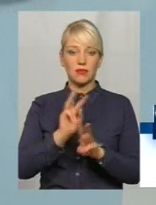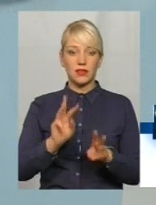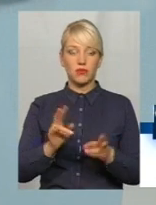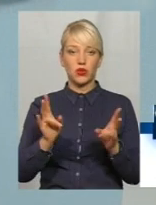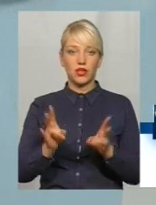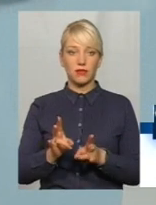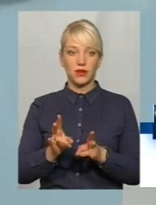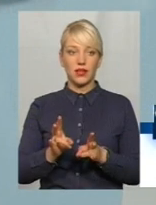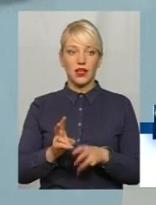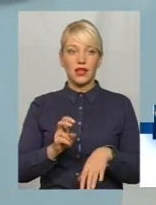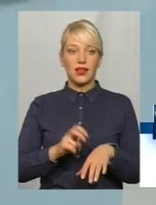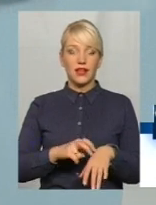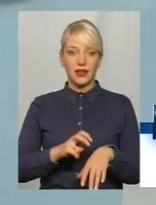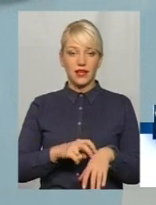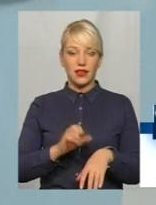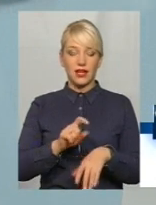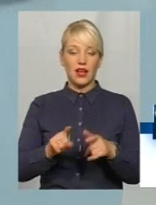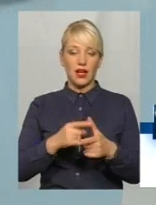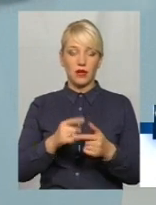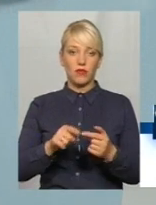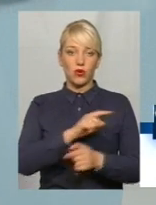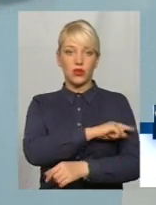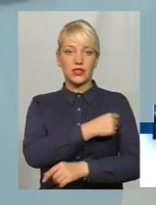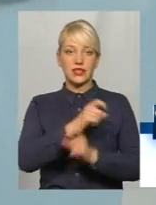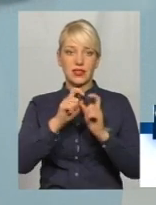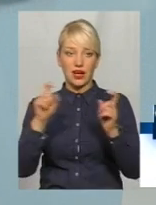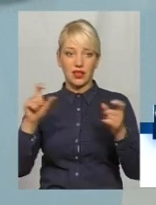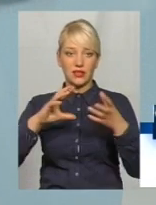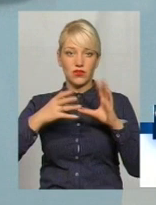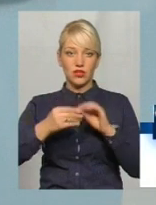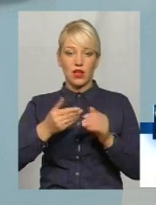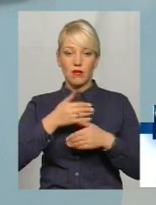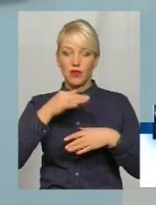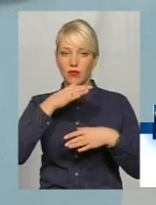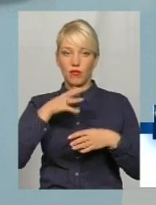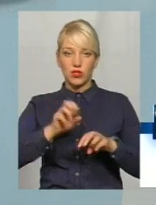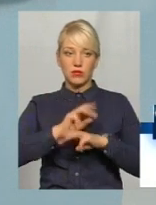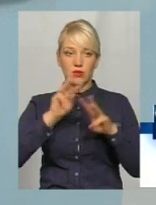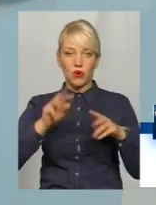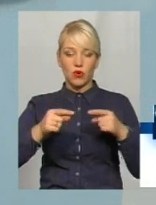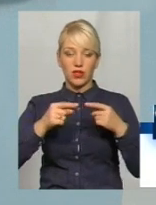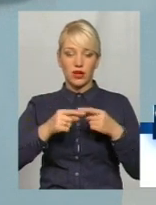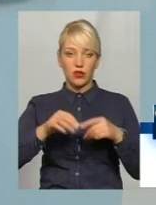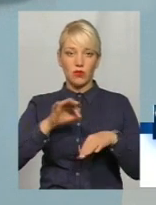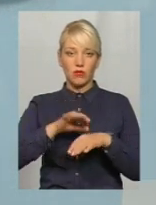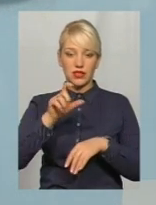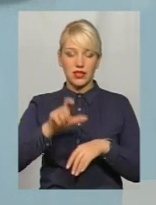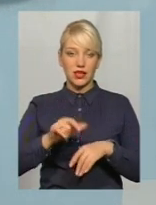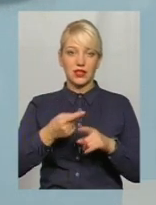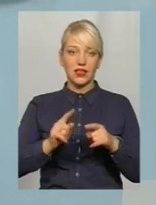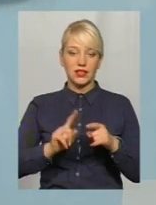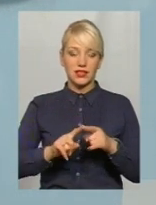потреб лікарні або закладу в цілому, ми не можемо забезпечити конкретного пацієнта, і, звичайно, це